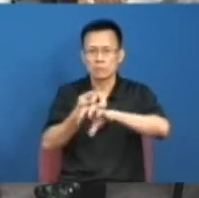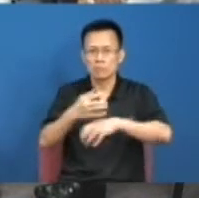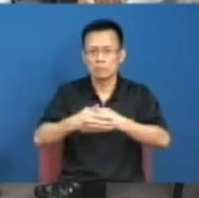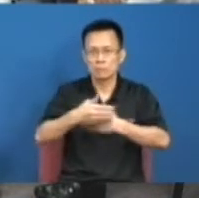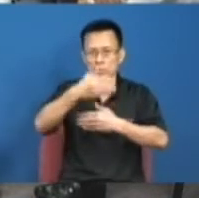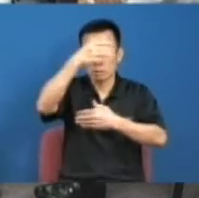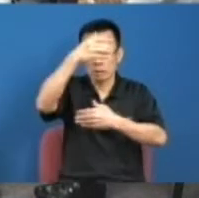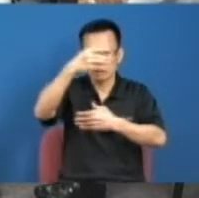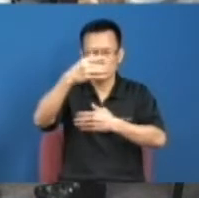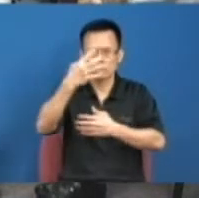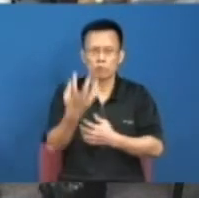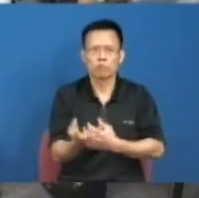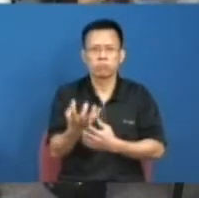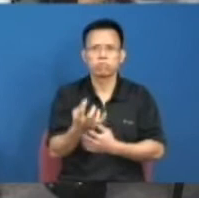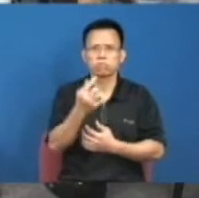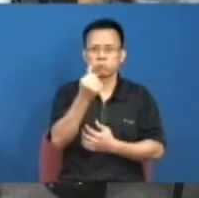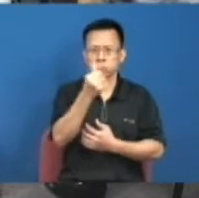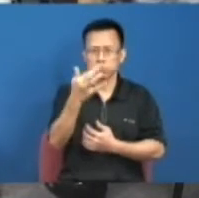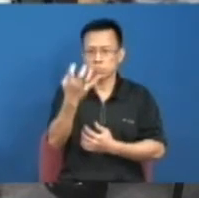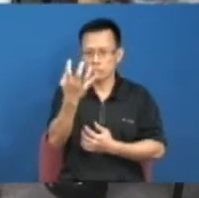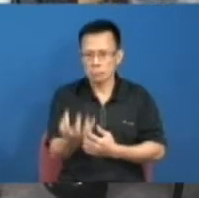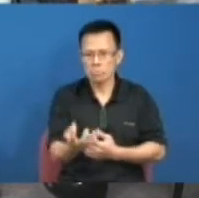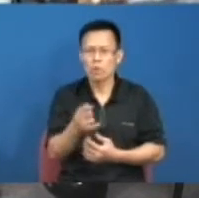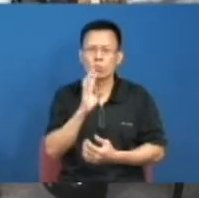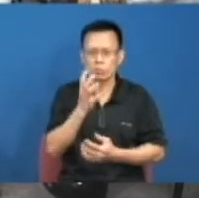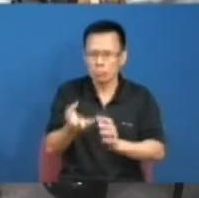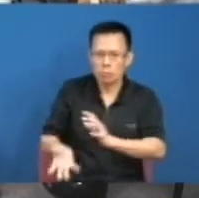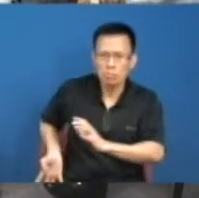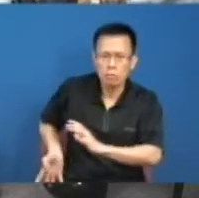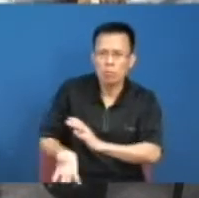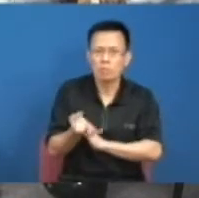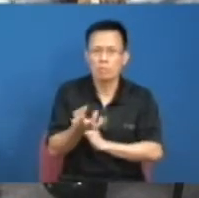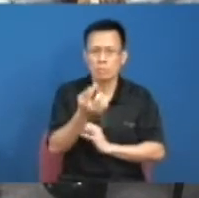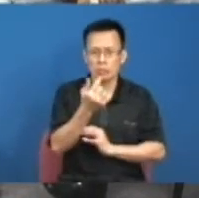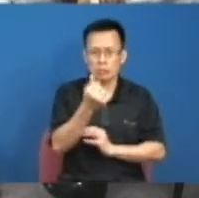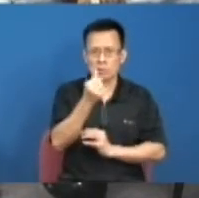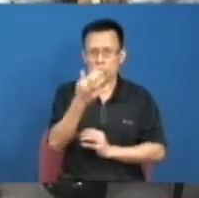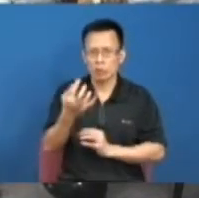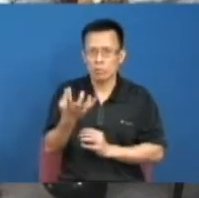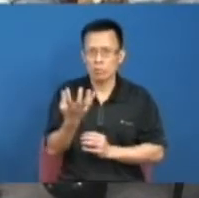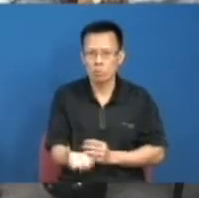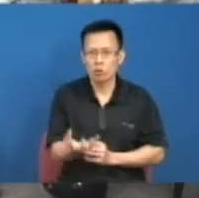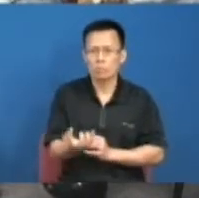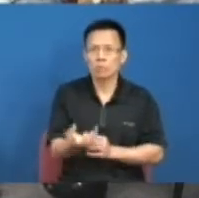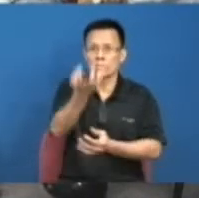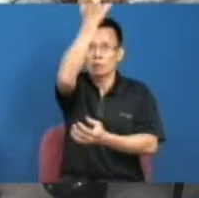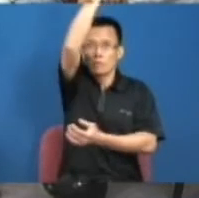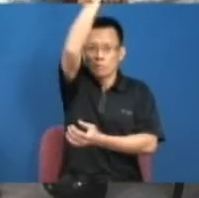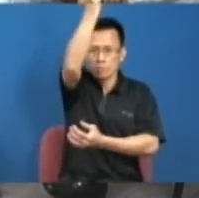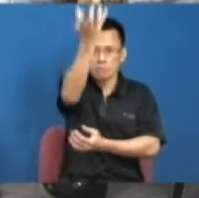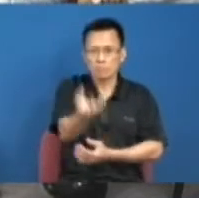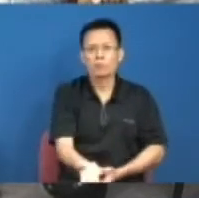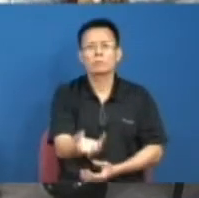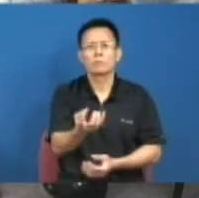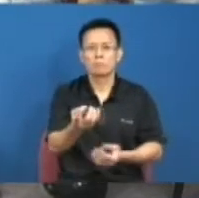量10幾磅啊！你假設大家一個保齡球咁重啦，10多磅係嘛？即係 跌落嚟又高空，咁你咩